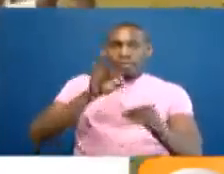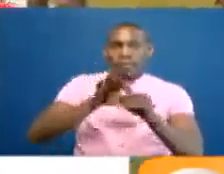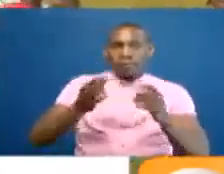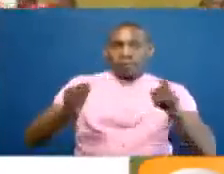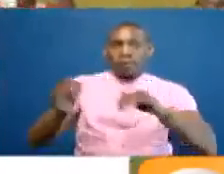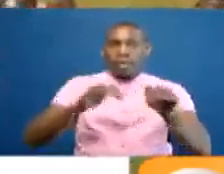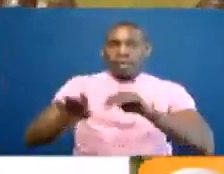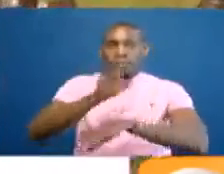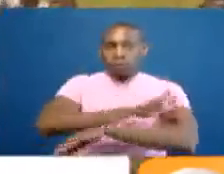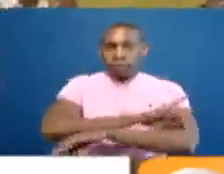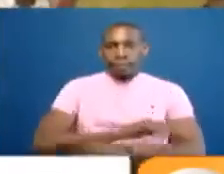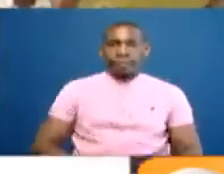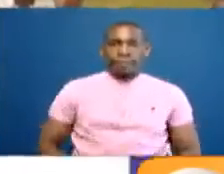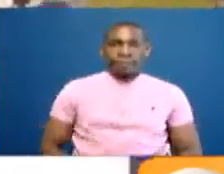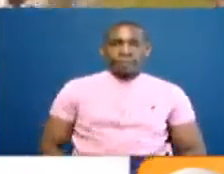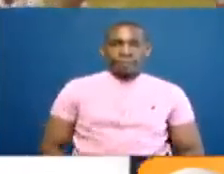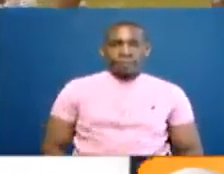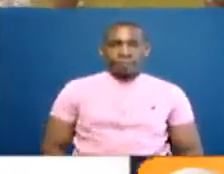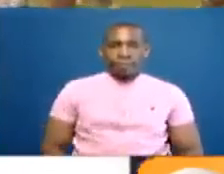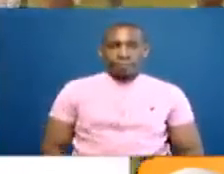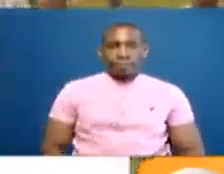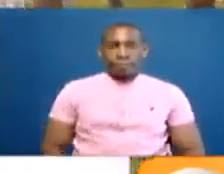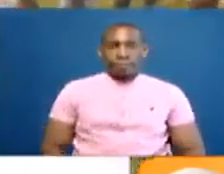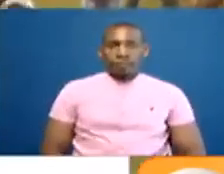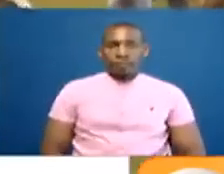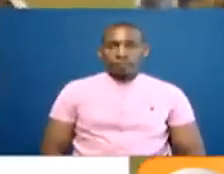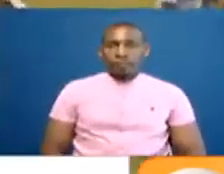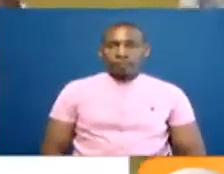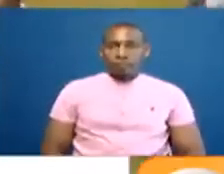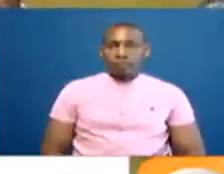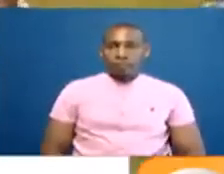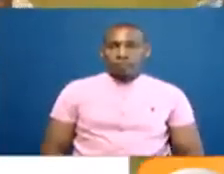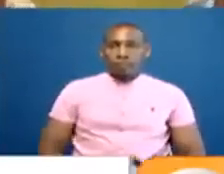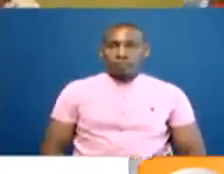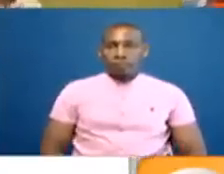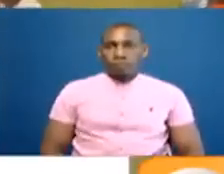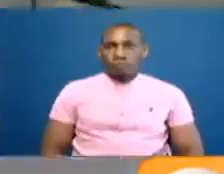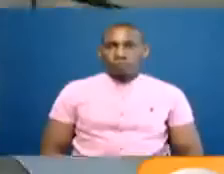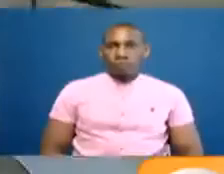on election day. Stephen Leto, Citizen TV, Poster Grounds, Bungoma.